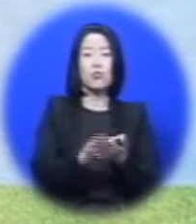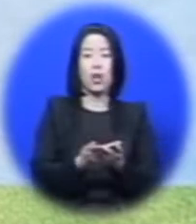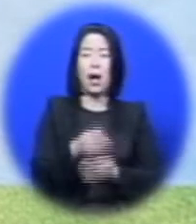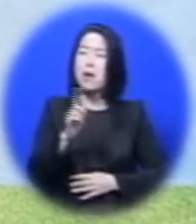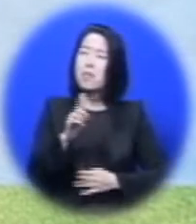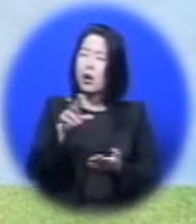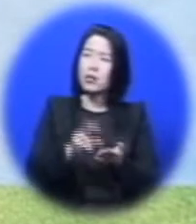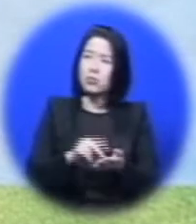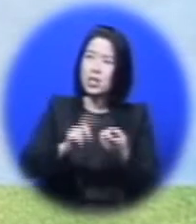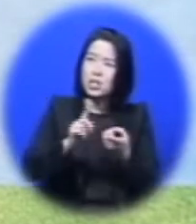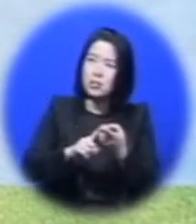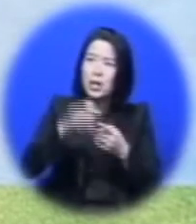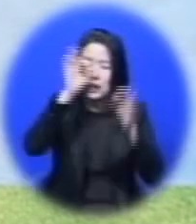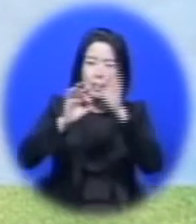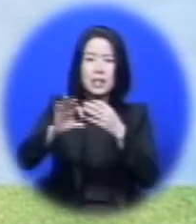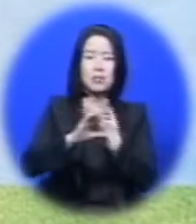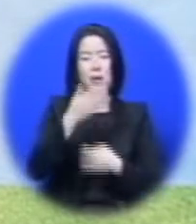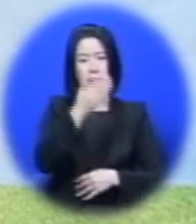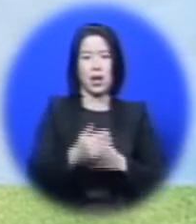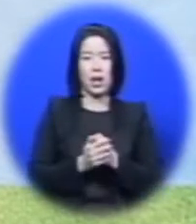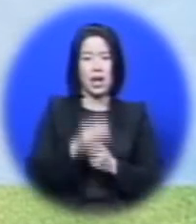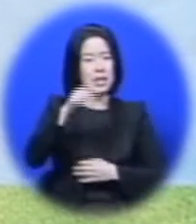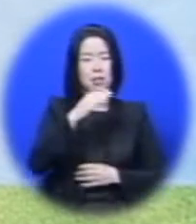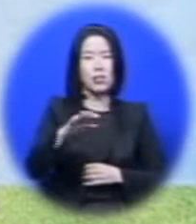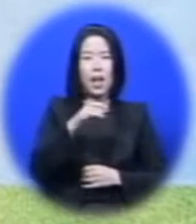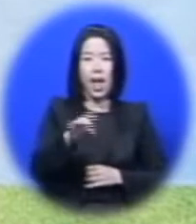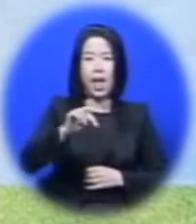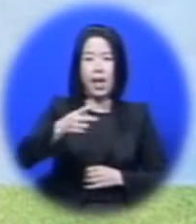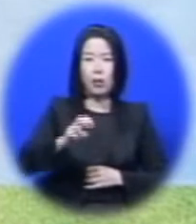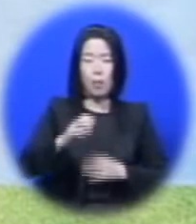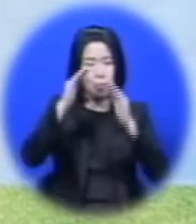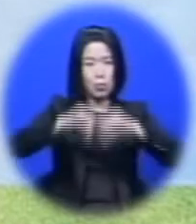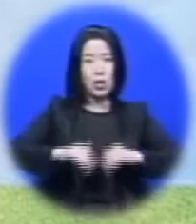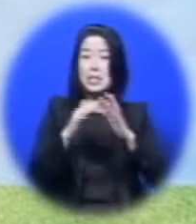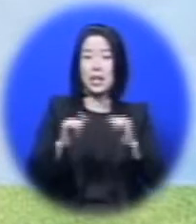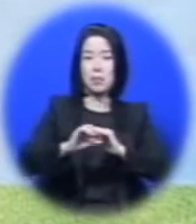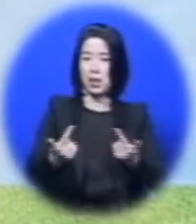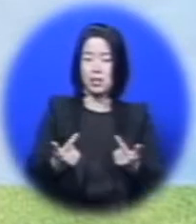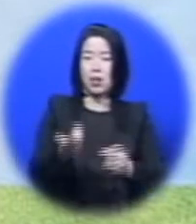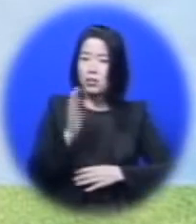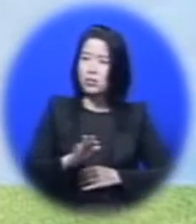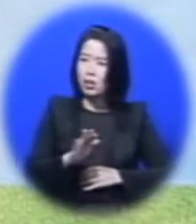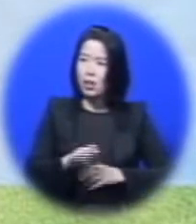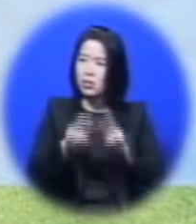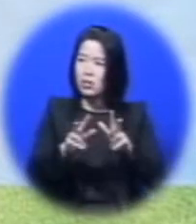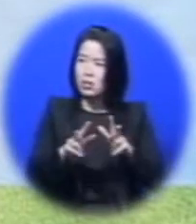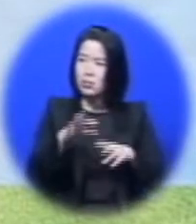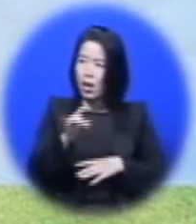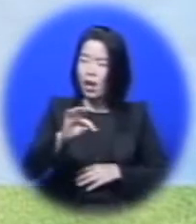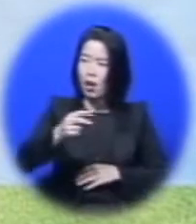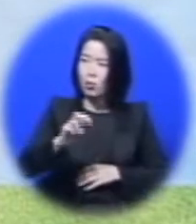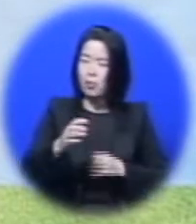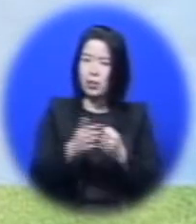뭐가 문제인지만 찾으면 되는 겁니다. 절대로 에돔에 무너질 자가 아닙니다. 그런데 지금 에돔 때문에 무너질